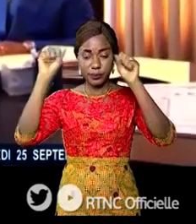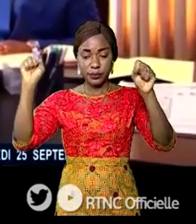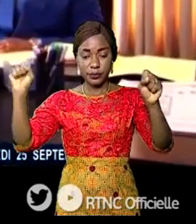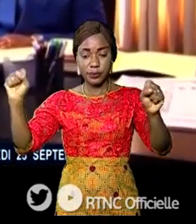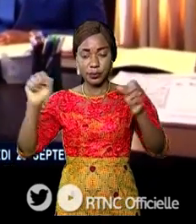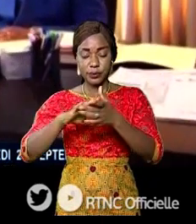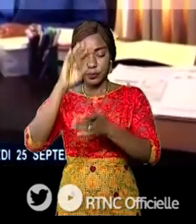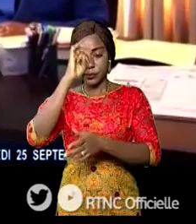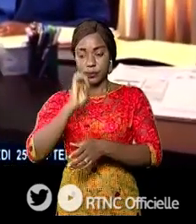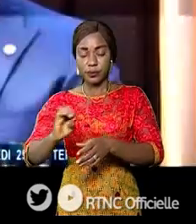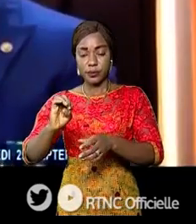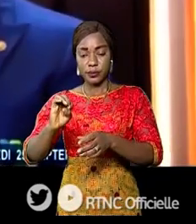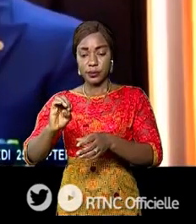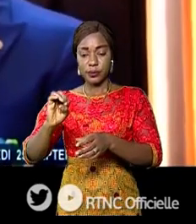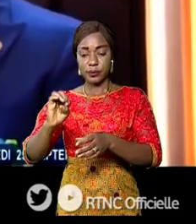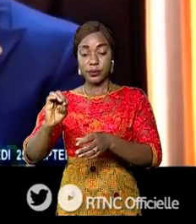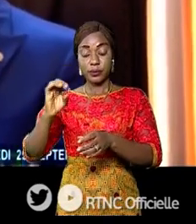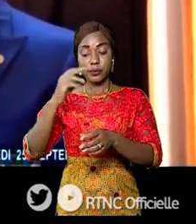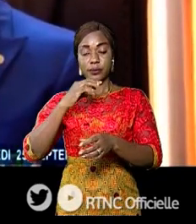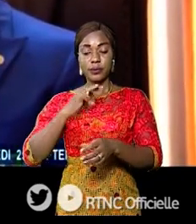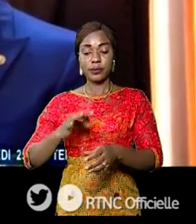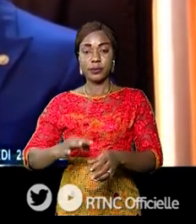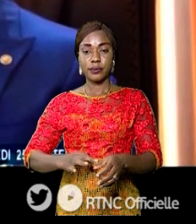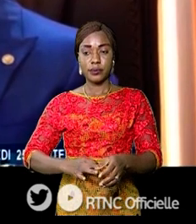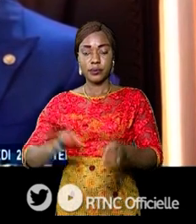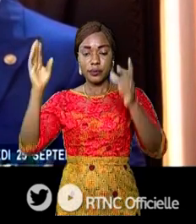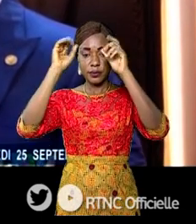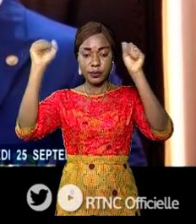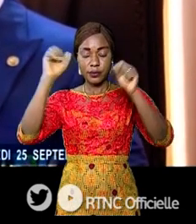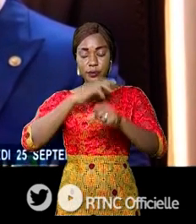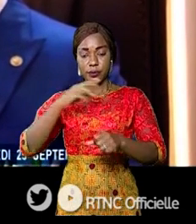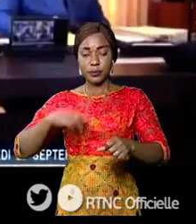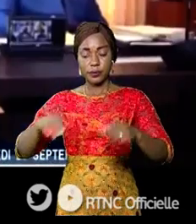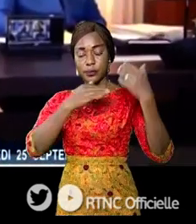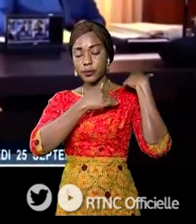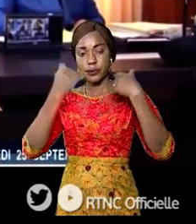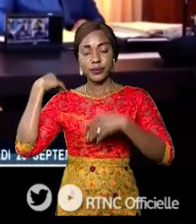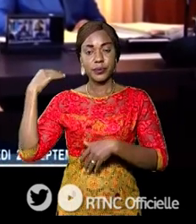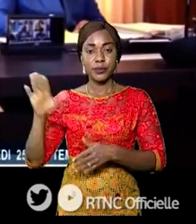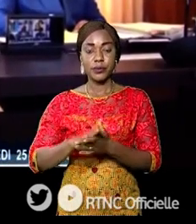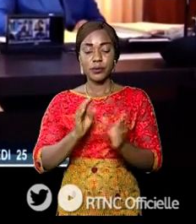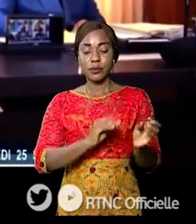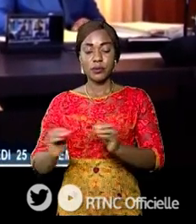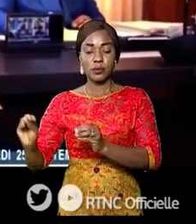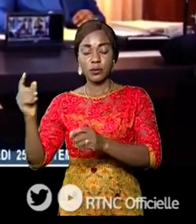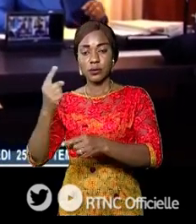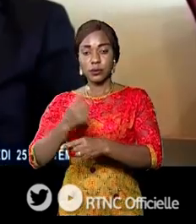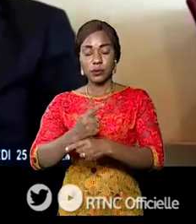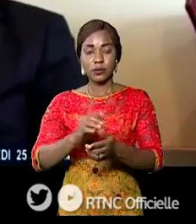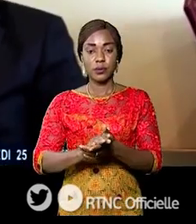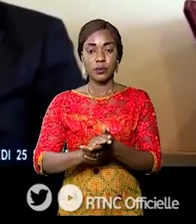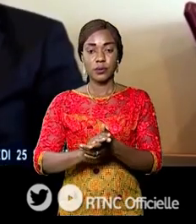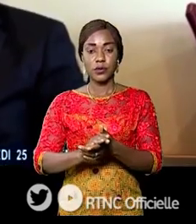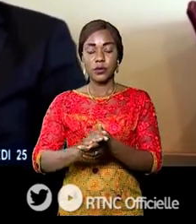Excellence M. Félix-Antoine Tshisekedi Tshilombo, président de la République, chef de l'État. L'ordre du jour y relatif